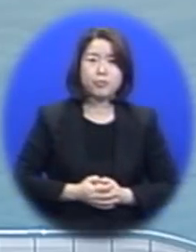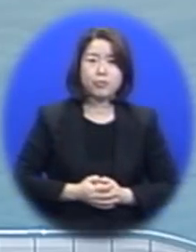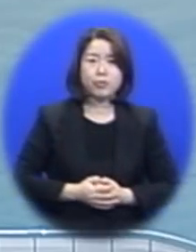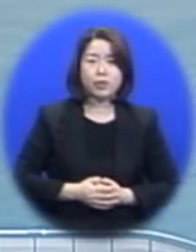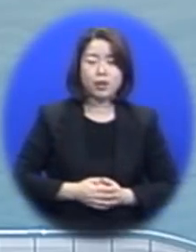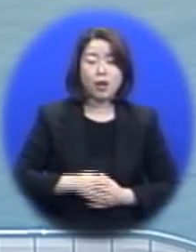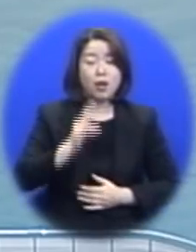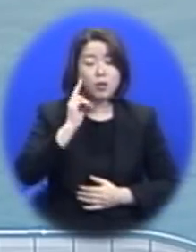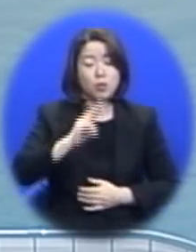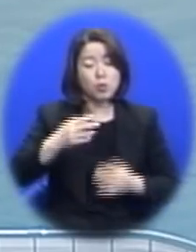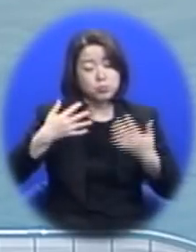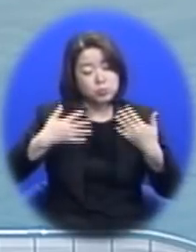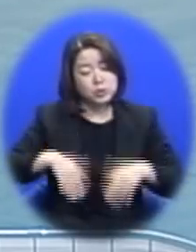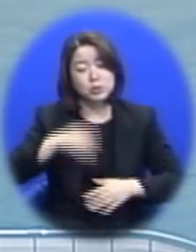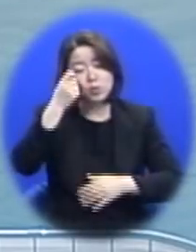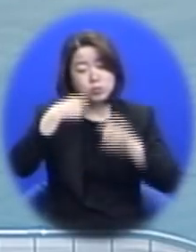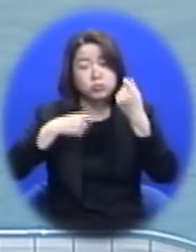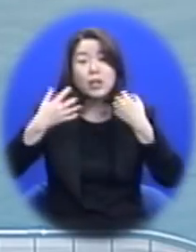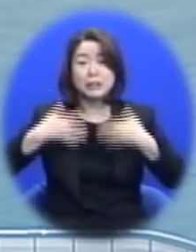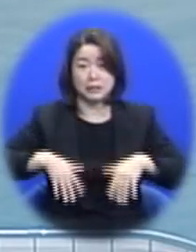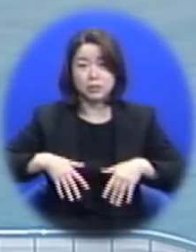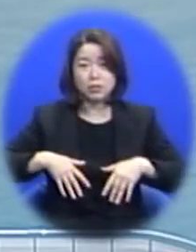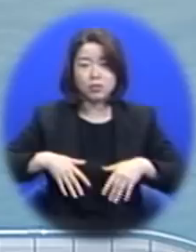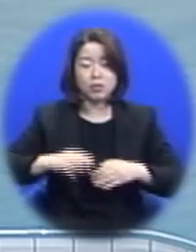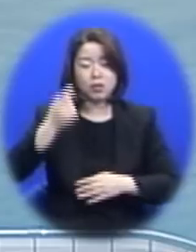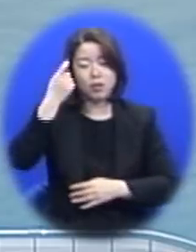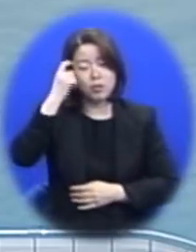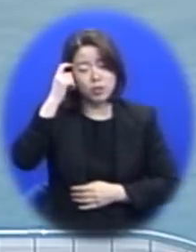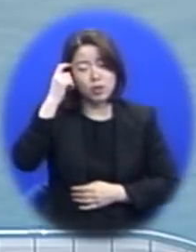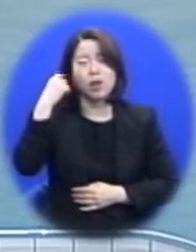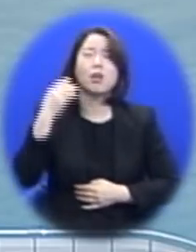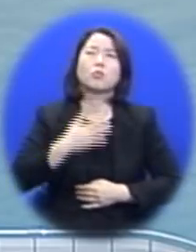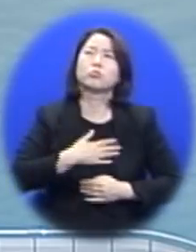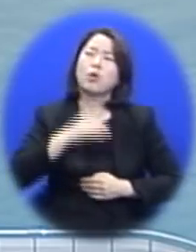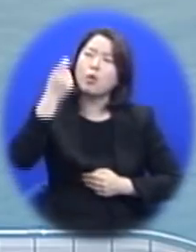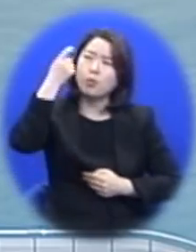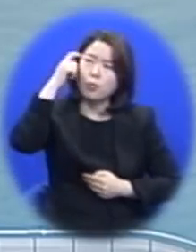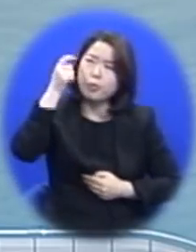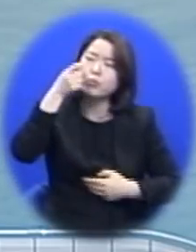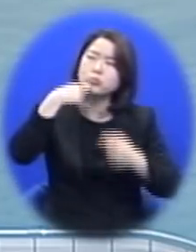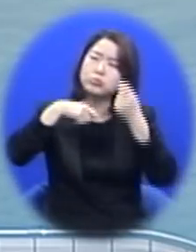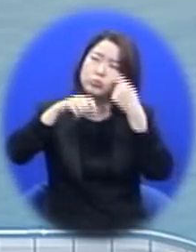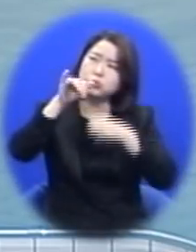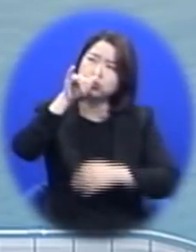너무 지쳐서, 울다가 지쳐서 생각했어요. 내가 왜 울고 있는 거야?